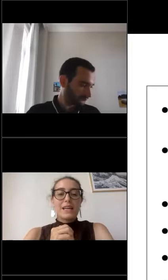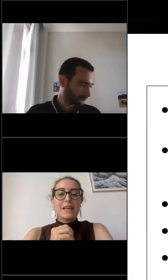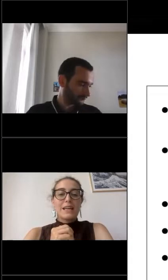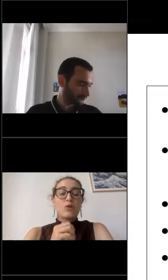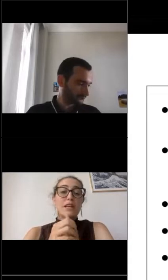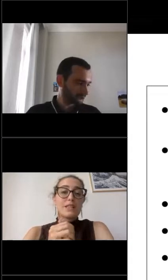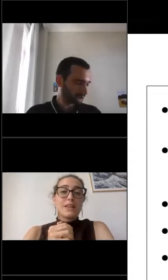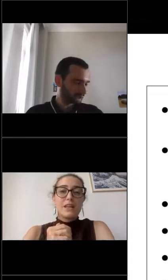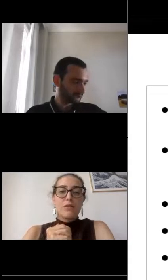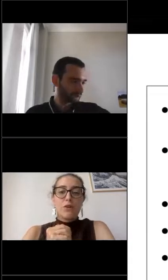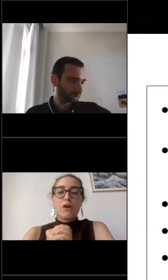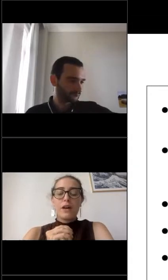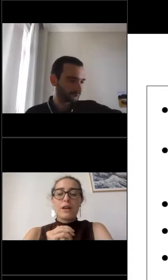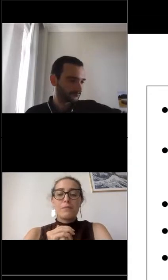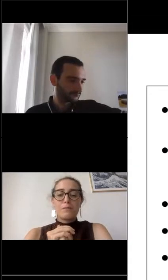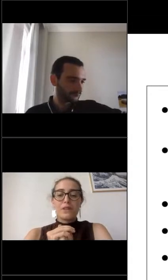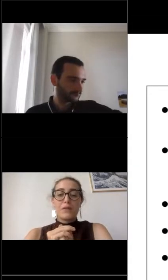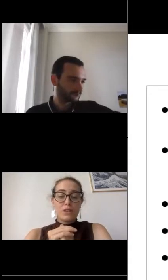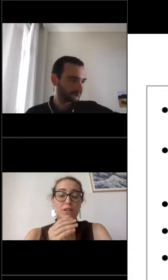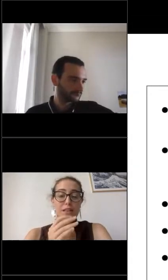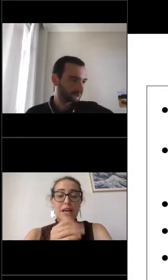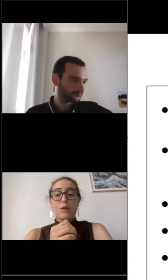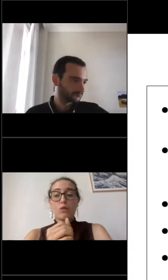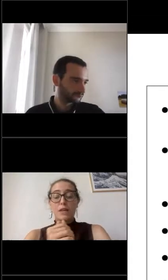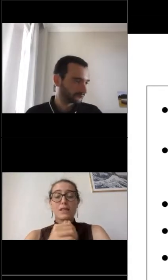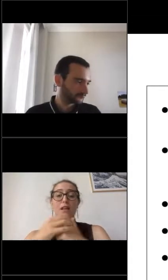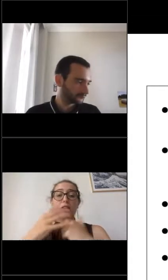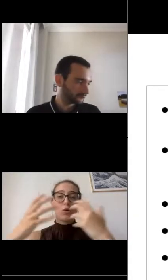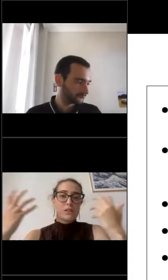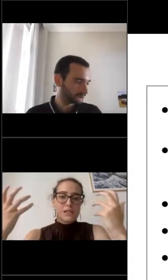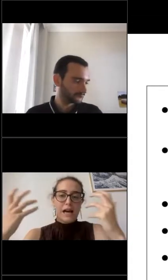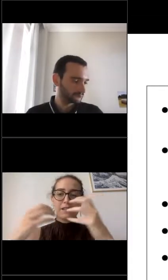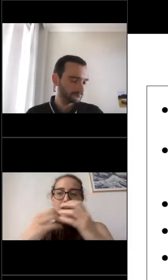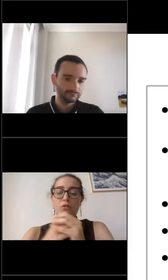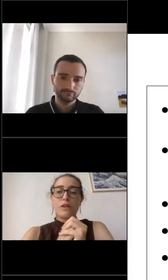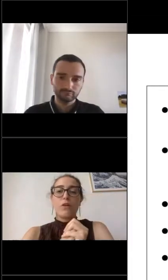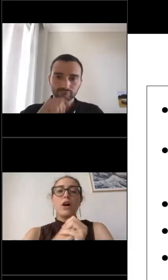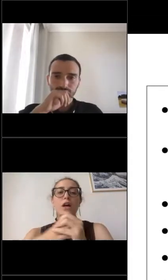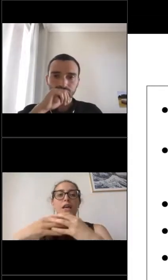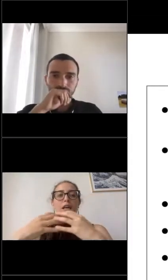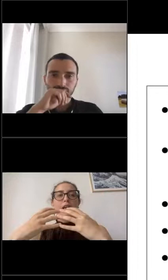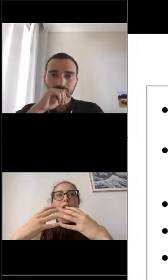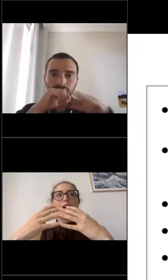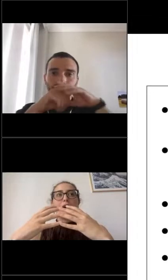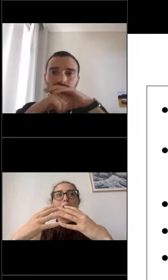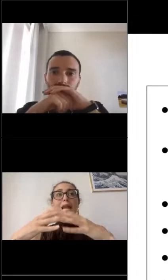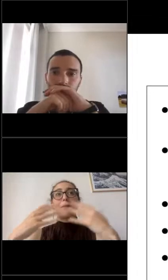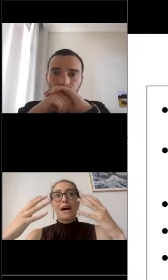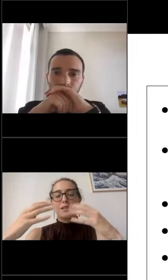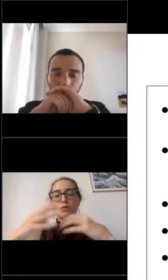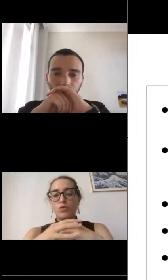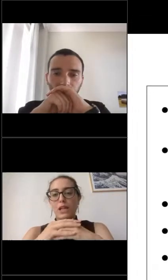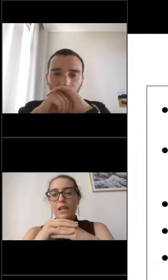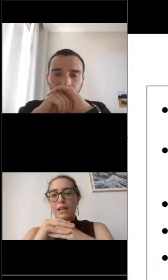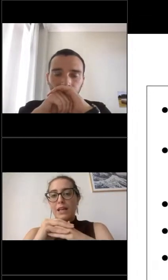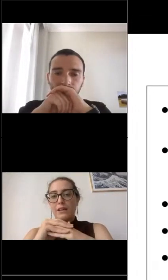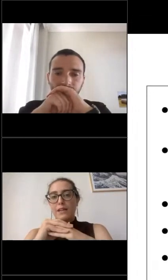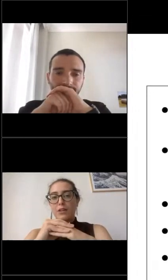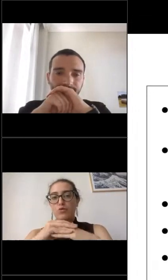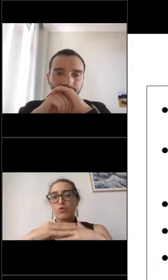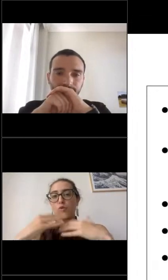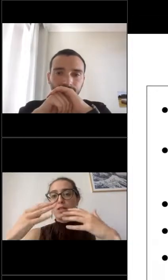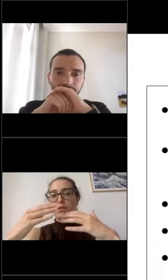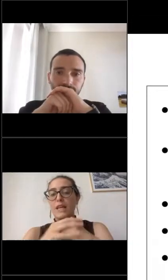ed olistiche devono devono diventare gradualmente il gold standard ovvero la base di tutte le